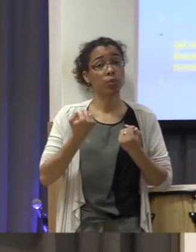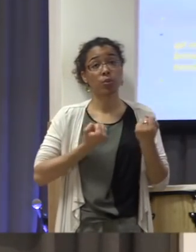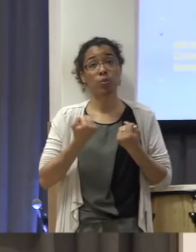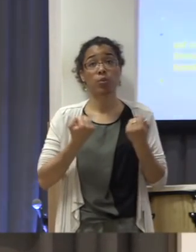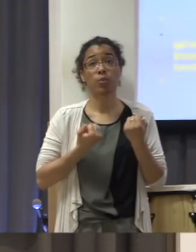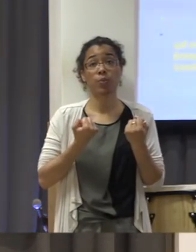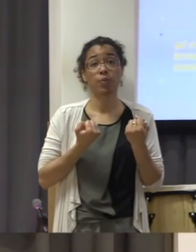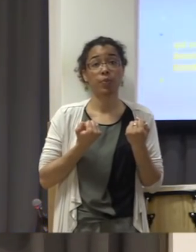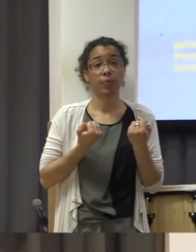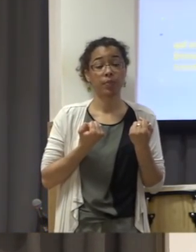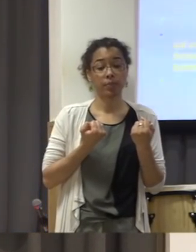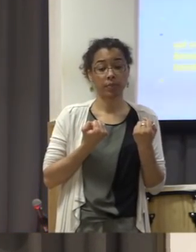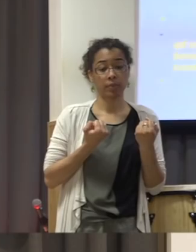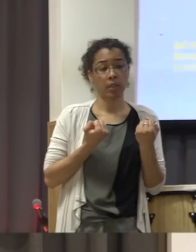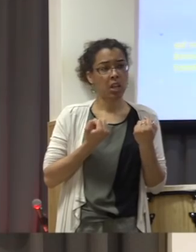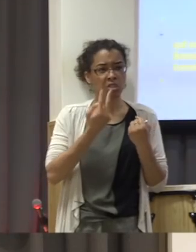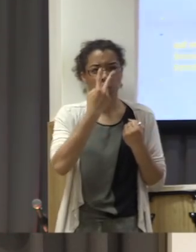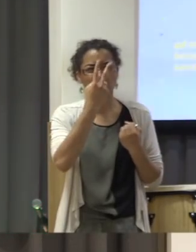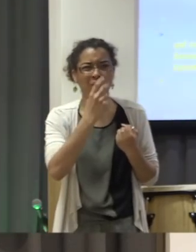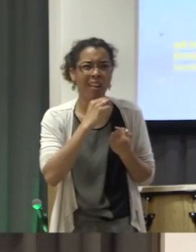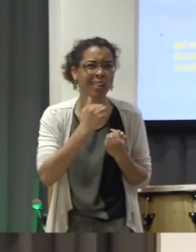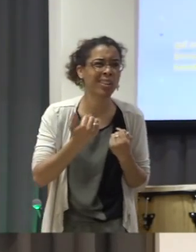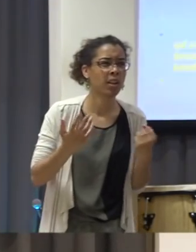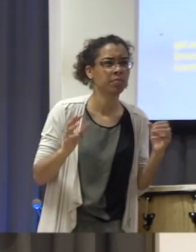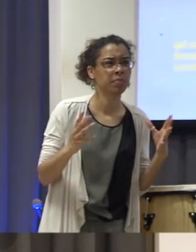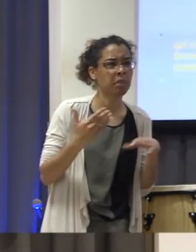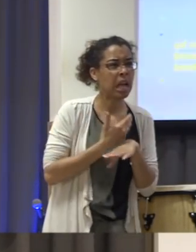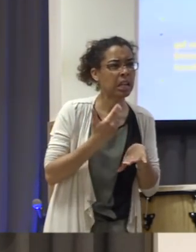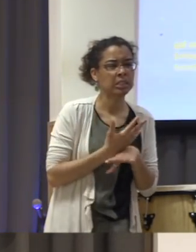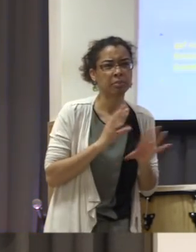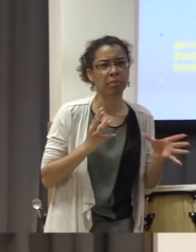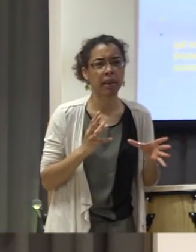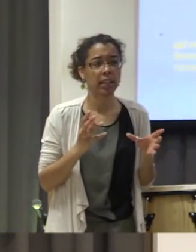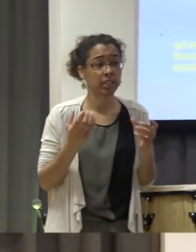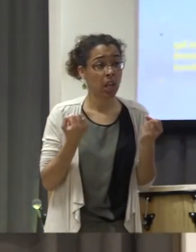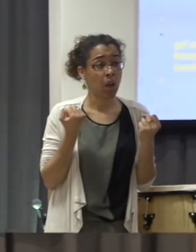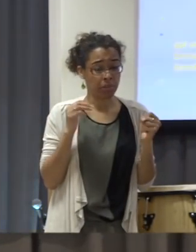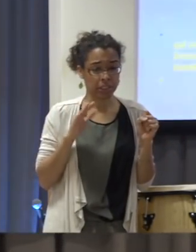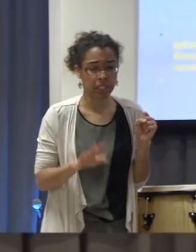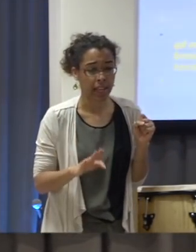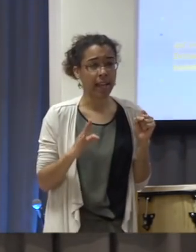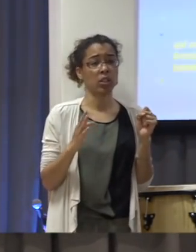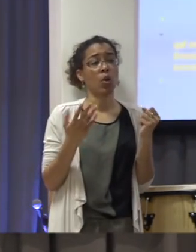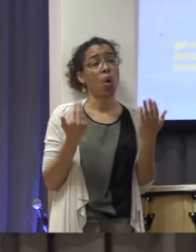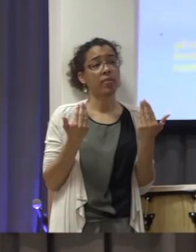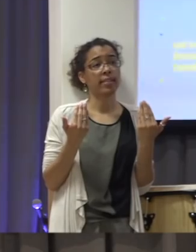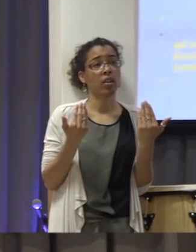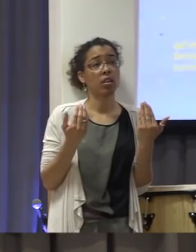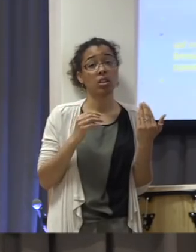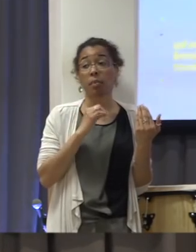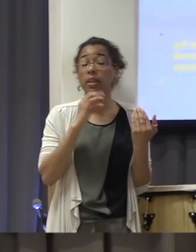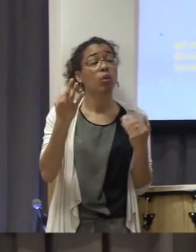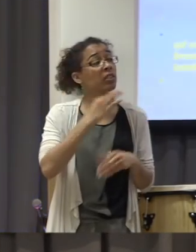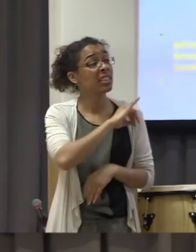n'y a pas de visibilité à cause du brouillard, qu'est-ce qui nous arrive? Est-ce qu'on s'arrête pour dire que j'attends, mais on te dit que c'est jusqu'à demain